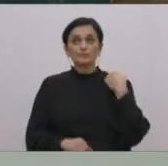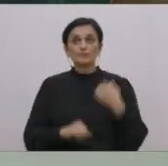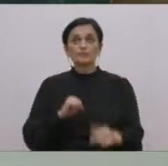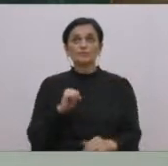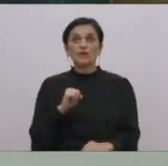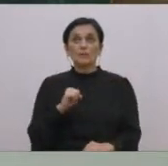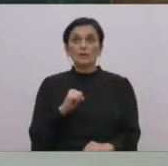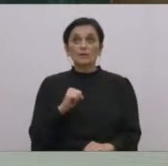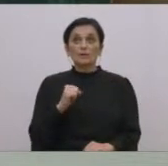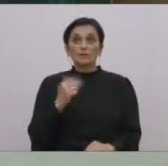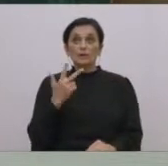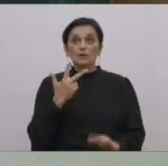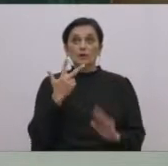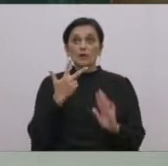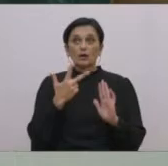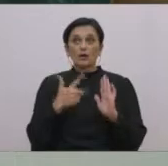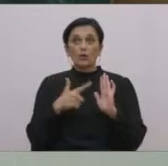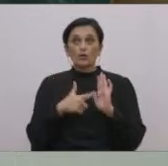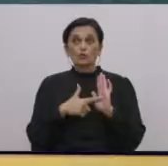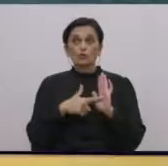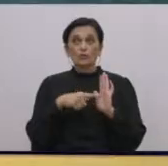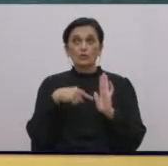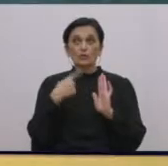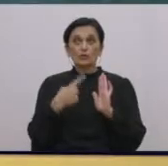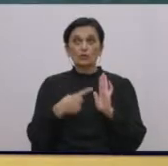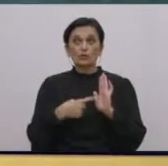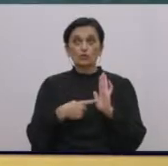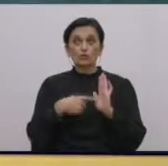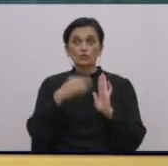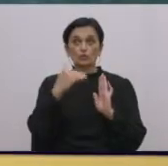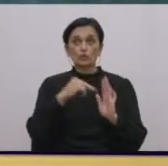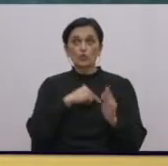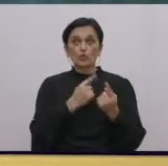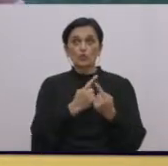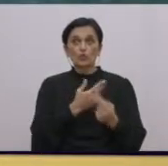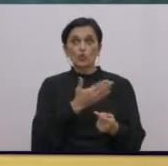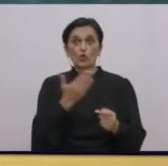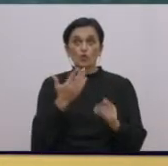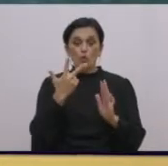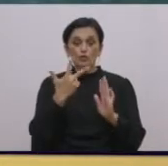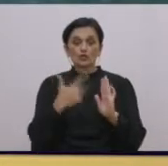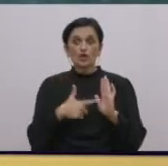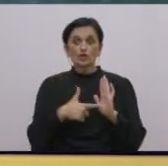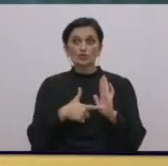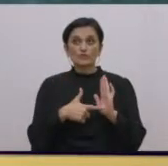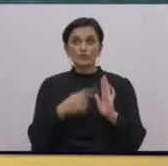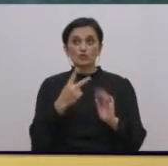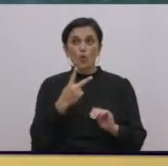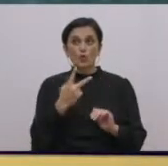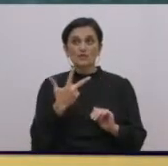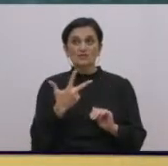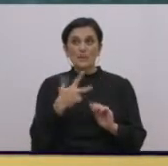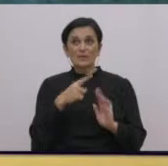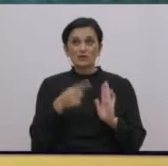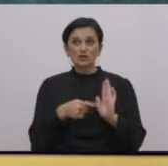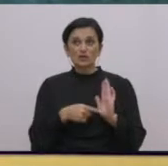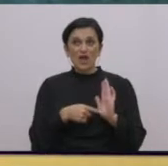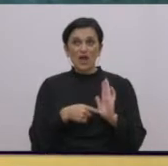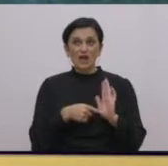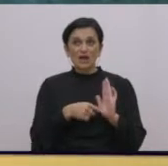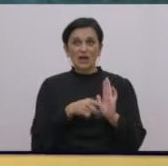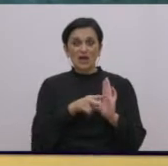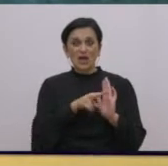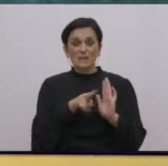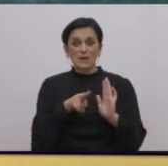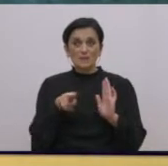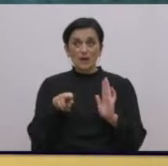მეგობრებო 27 შეკითხვა და ის რა 27-მა კოლეგამ დასვა შეკითხვა, მათ შორის 2-3 შეკითხვა იყო თითოეულ